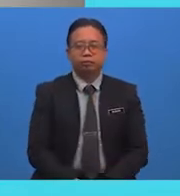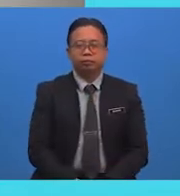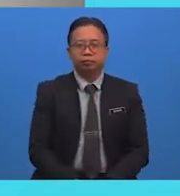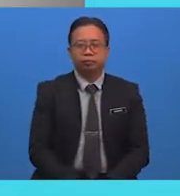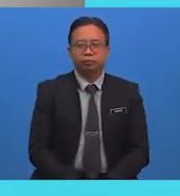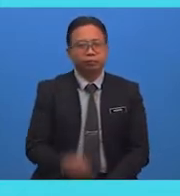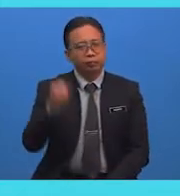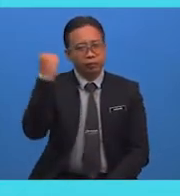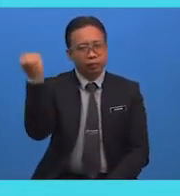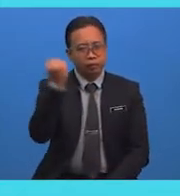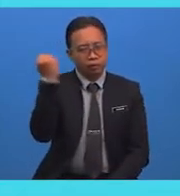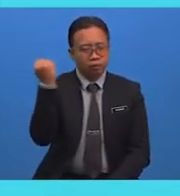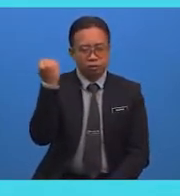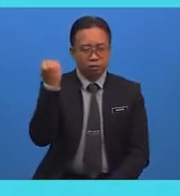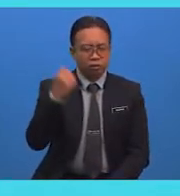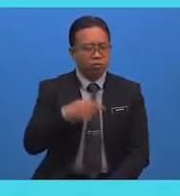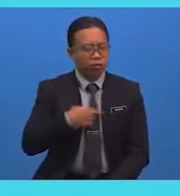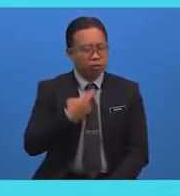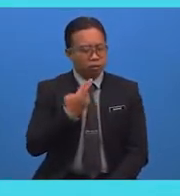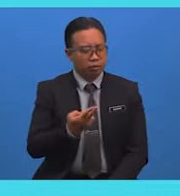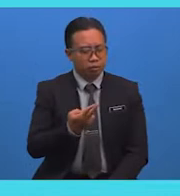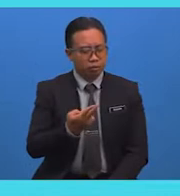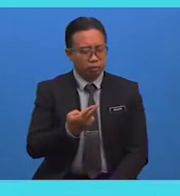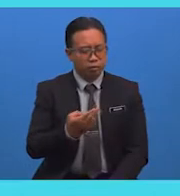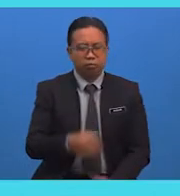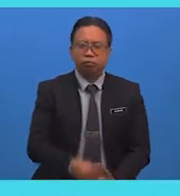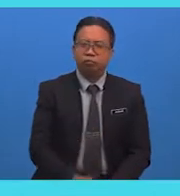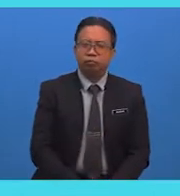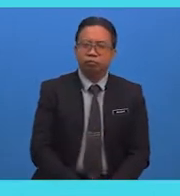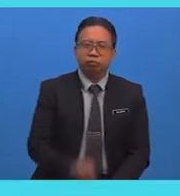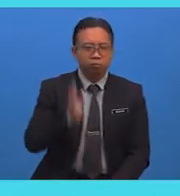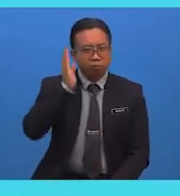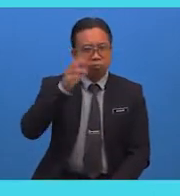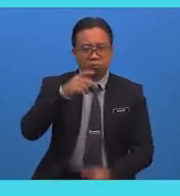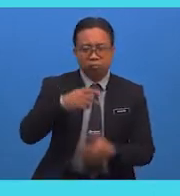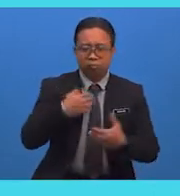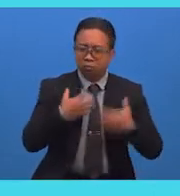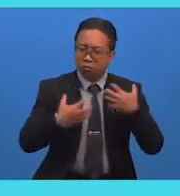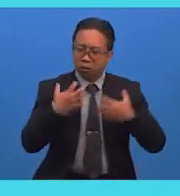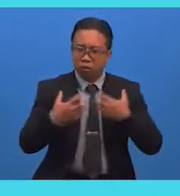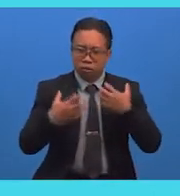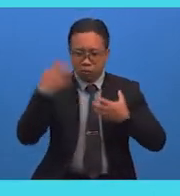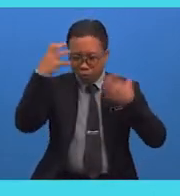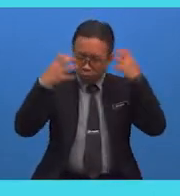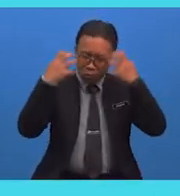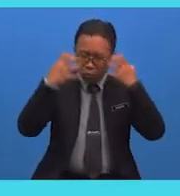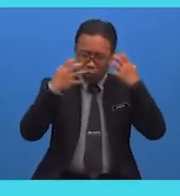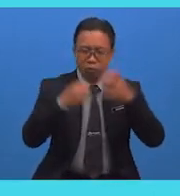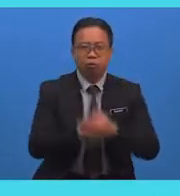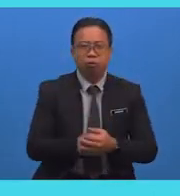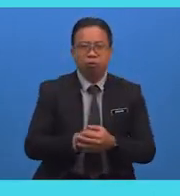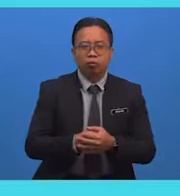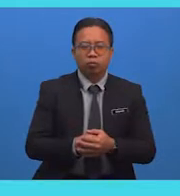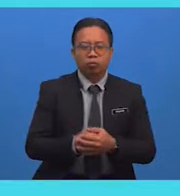jasmani ialah sentiasa berkeluh kesah. Makanan yang haram akan membuatkan hidup kita gelisah dan